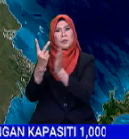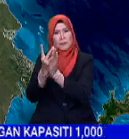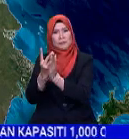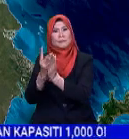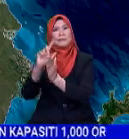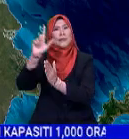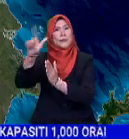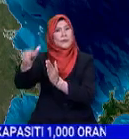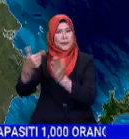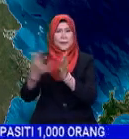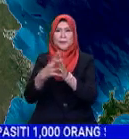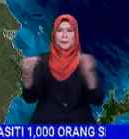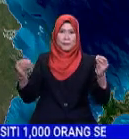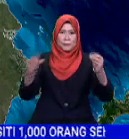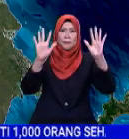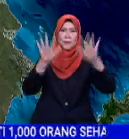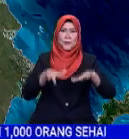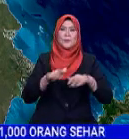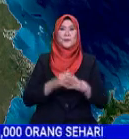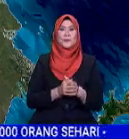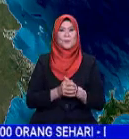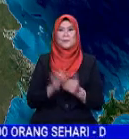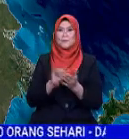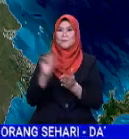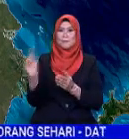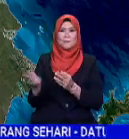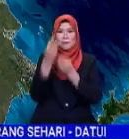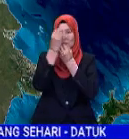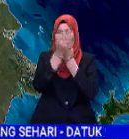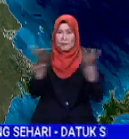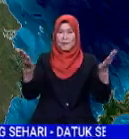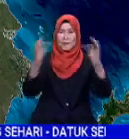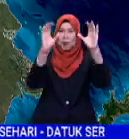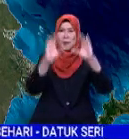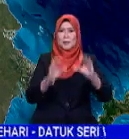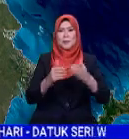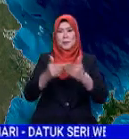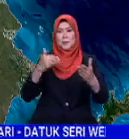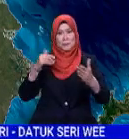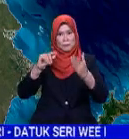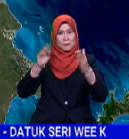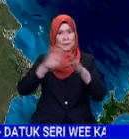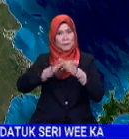sahaja lagi. Baiklah, sekian sahaja informasi cuaca pada malam ini. Sebelum berpisah,